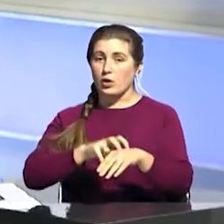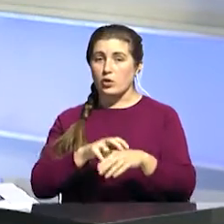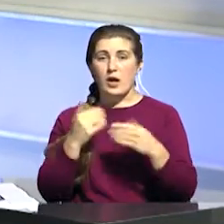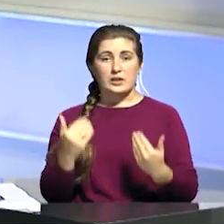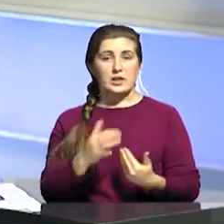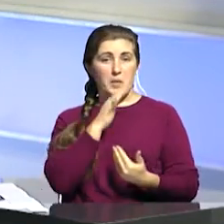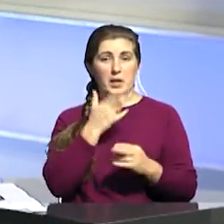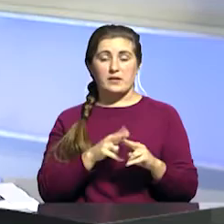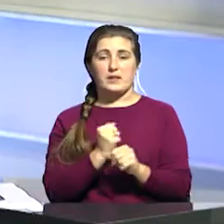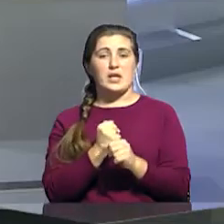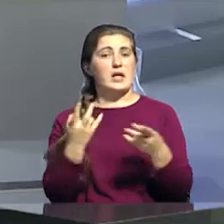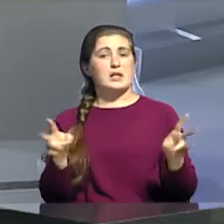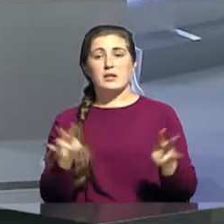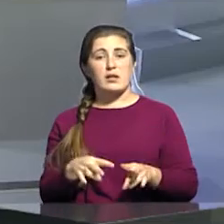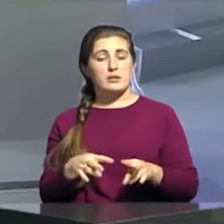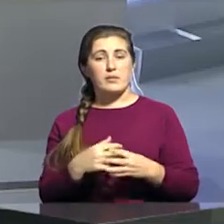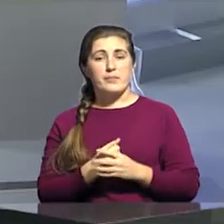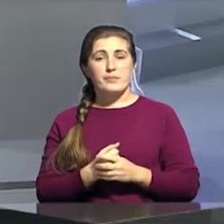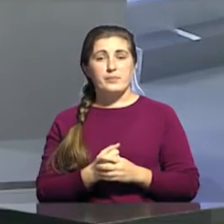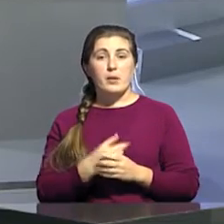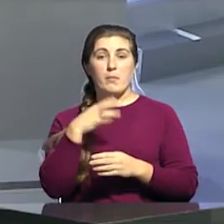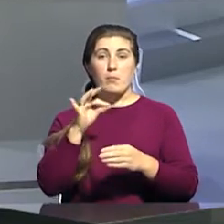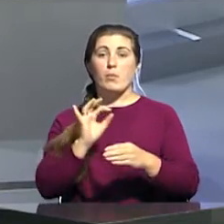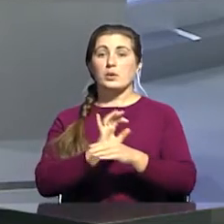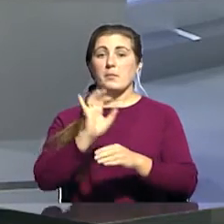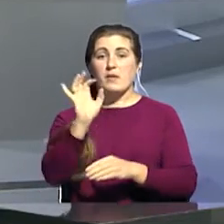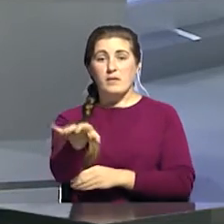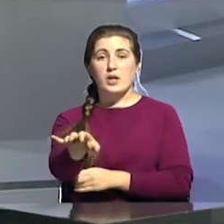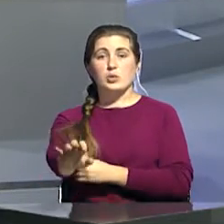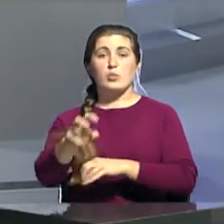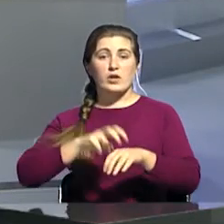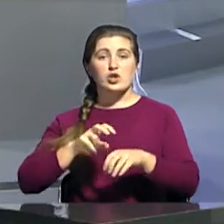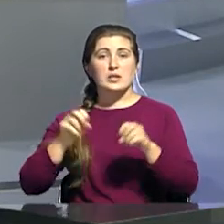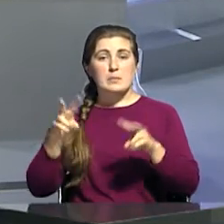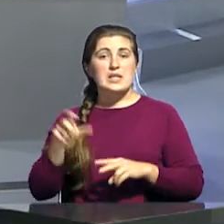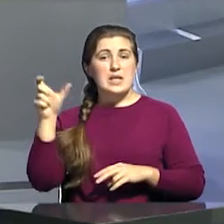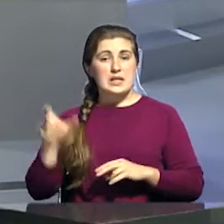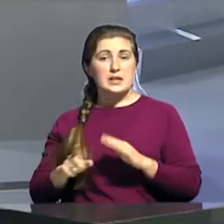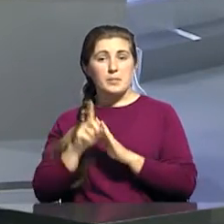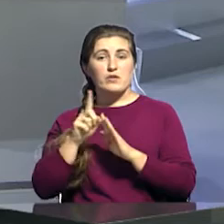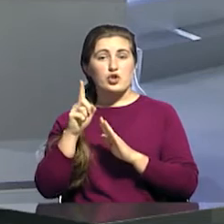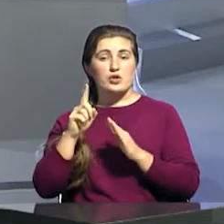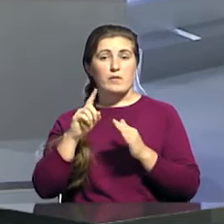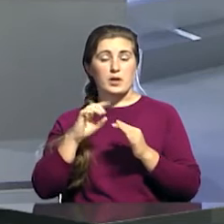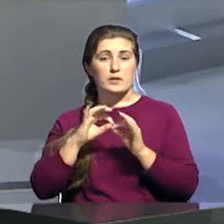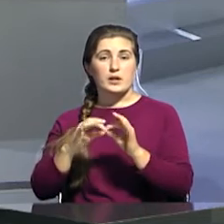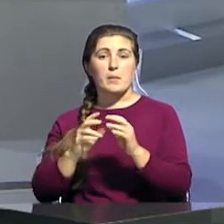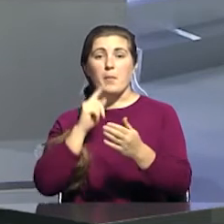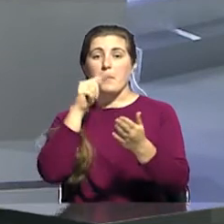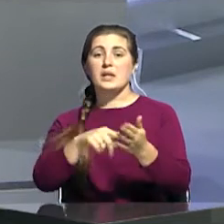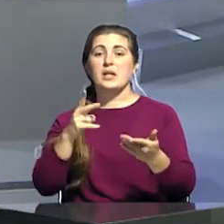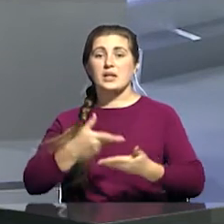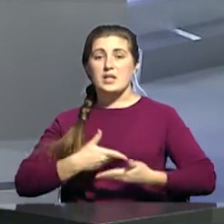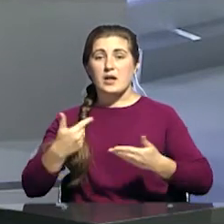этого делать не надо. Он по направлению врача-специалиста первичного звена попадает к нам